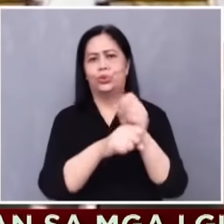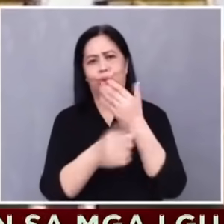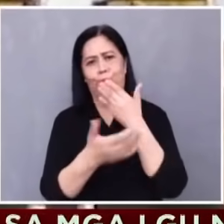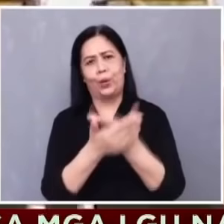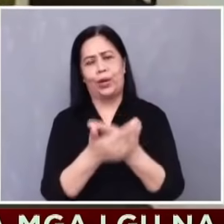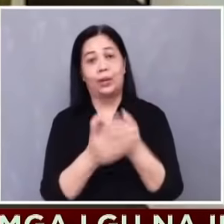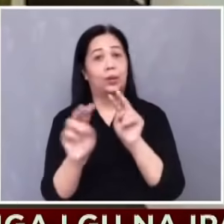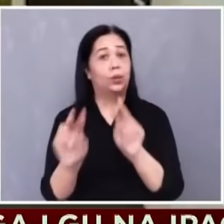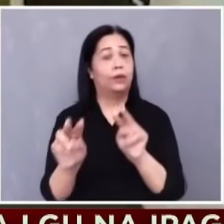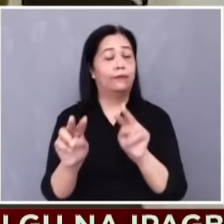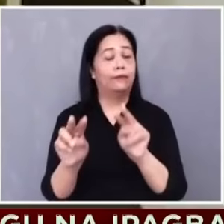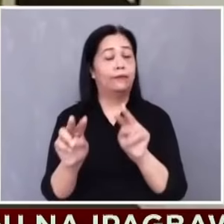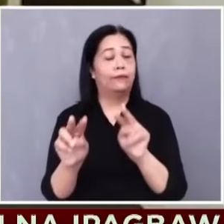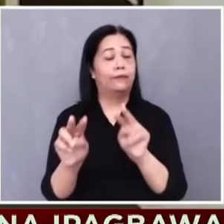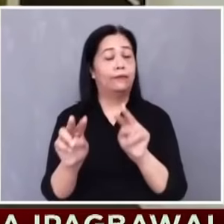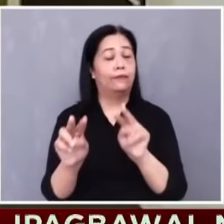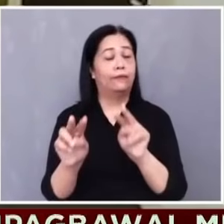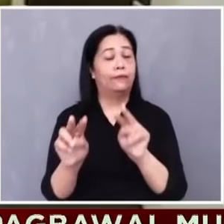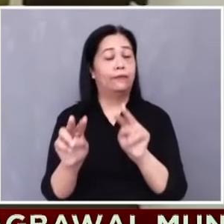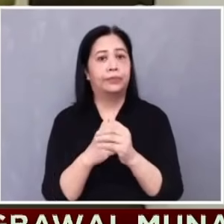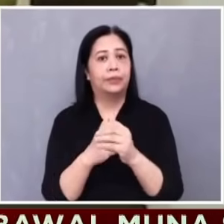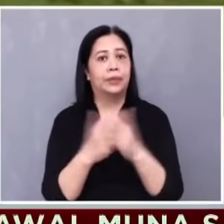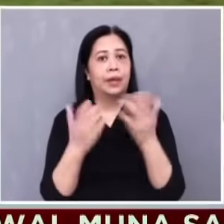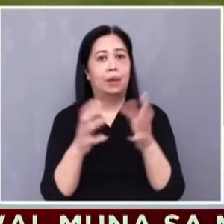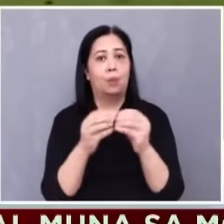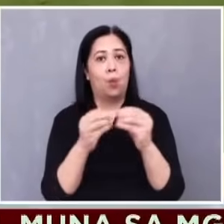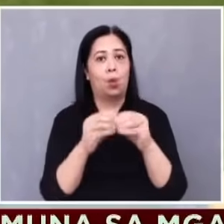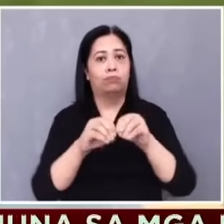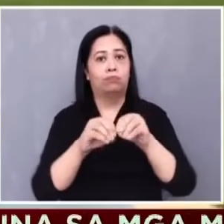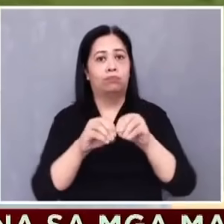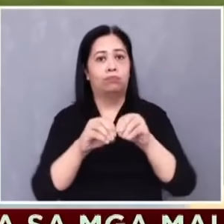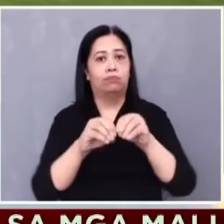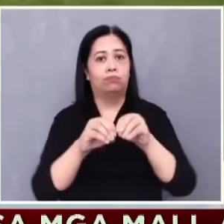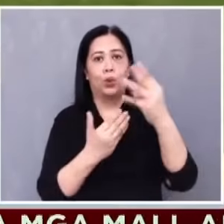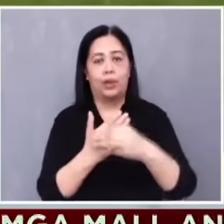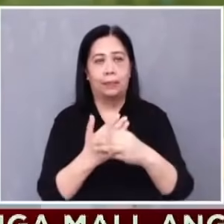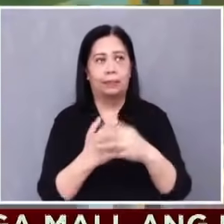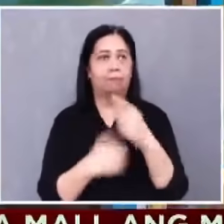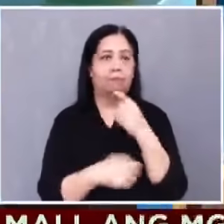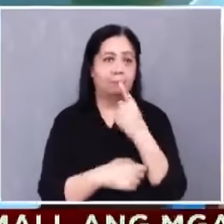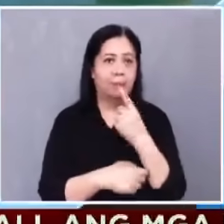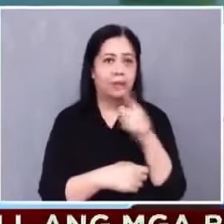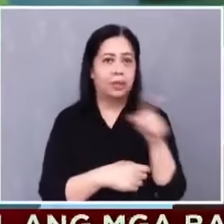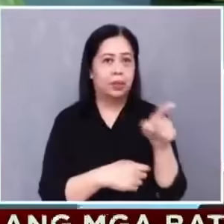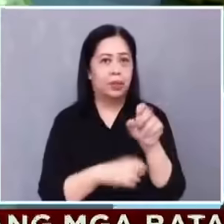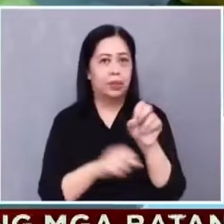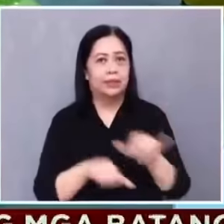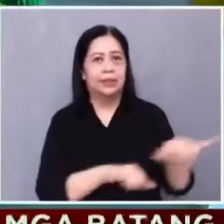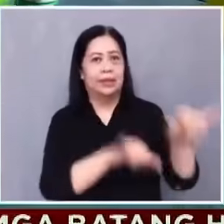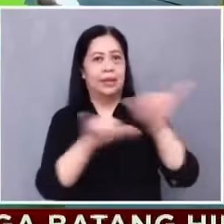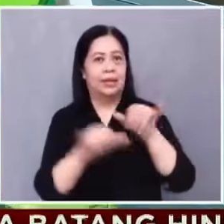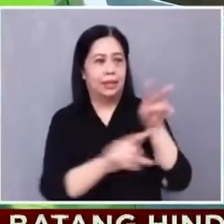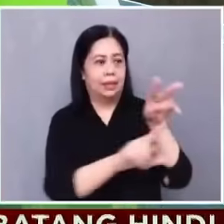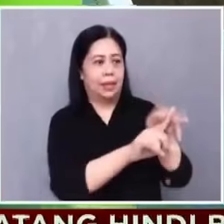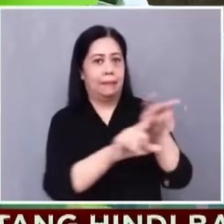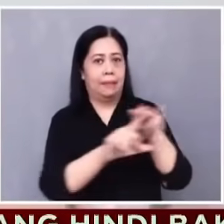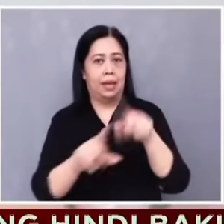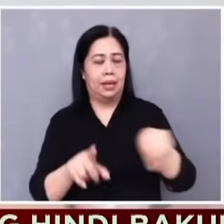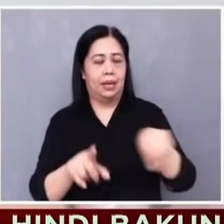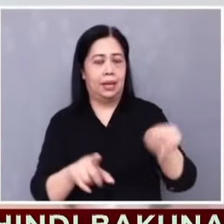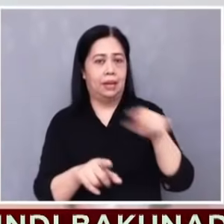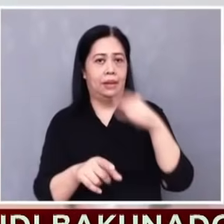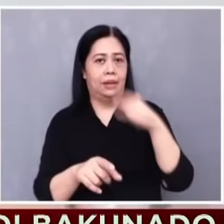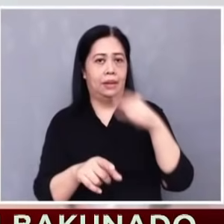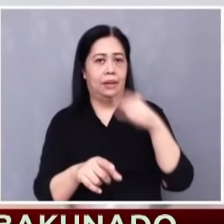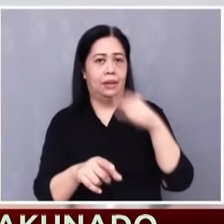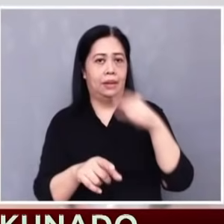to the expansion of the program. Sabi lang, yung standards na ina-apply natin for the pilot study